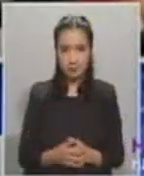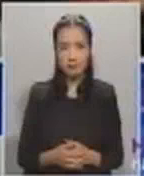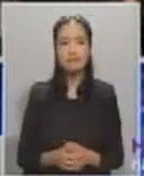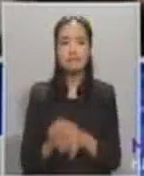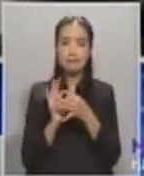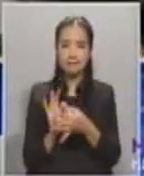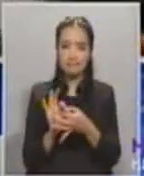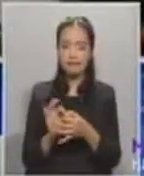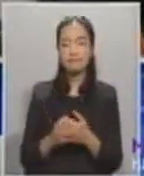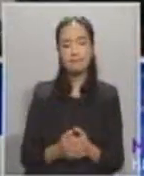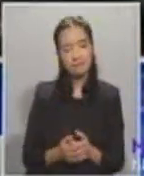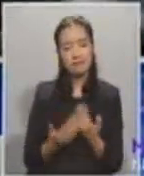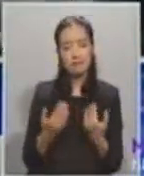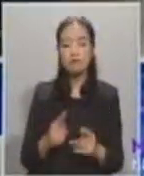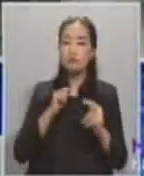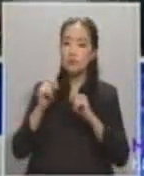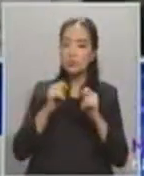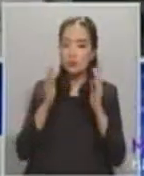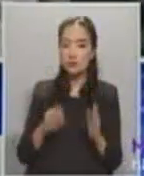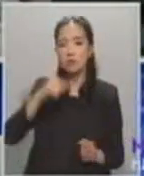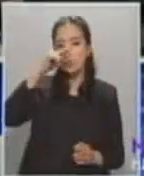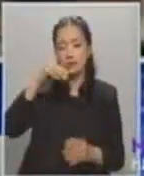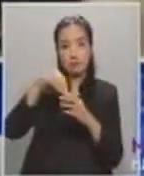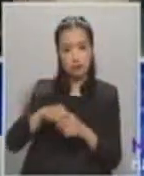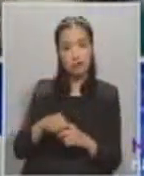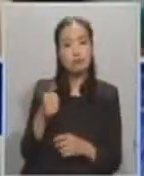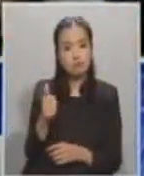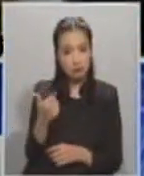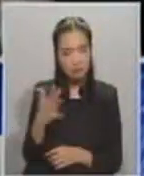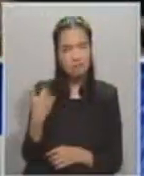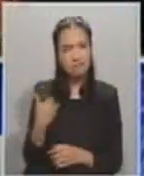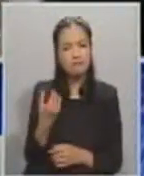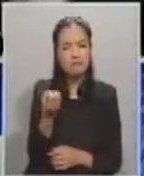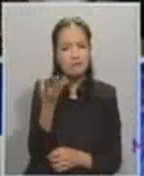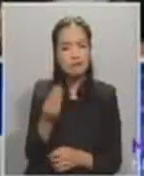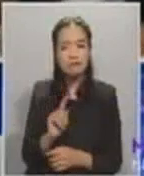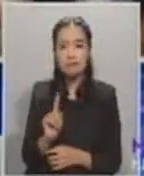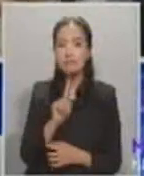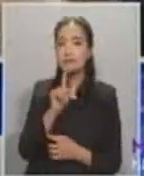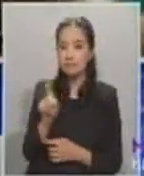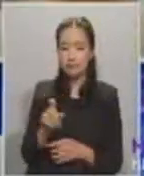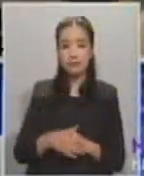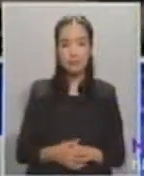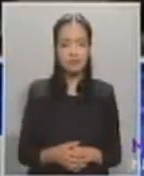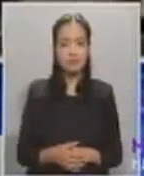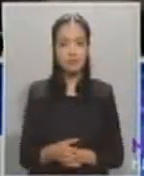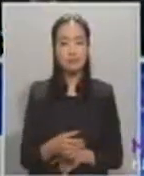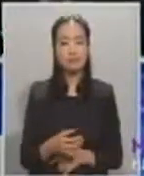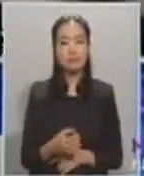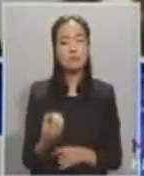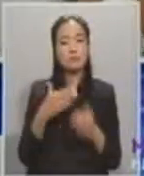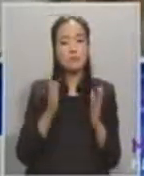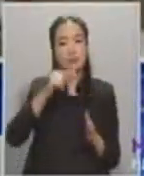น่าเป็นห่วงอยู่นะคะตอนนี้สามารถติดต่อคนไทยทั้งหมดที่อยู่ในตุรกีได้หรือยังคะมีจำนวนประมาณเท่าไหร่คะ คือคนไทยที่ตุ